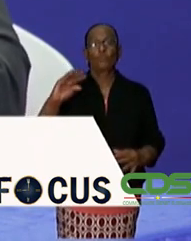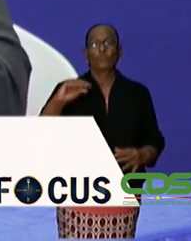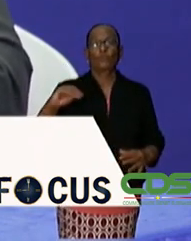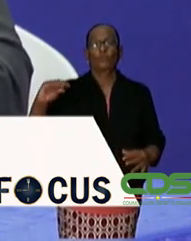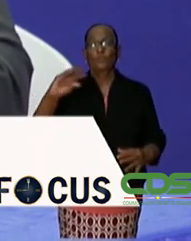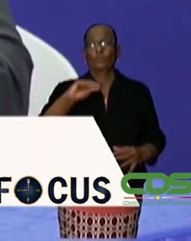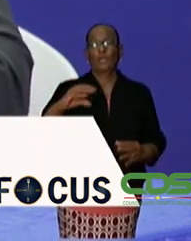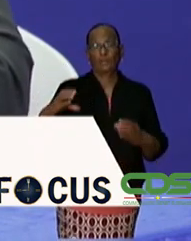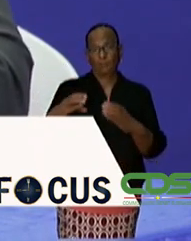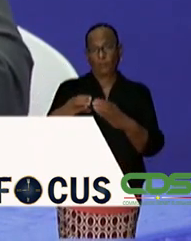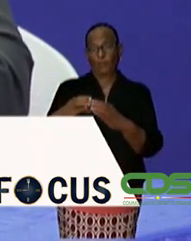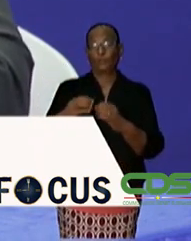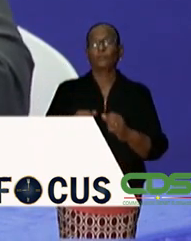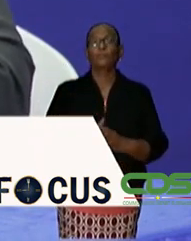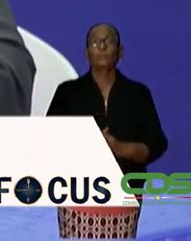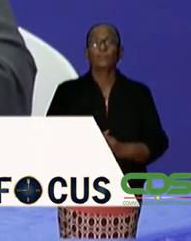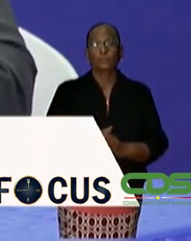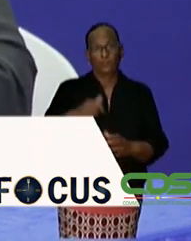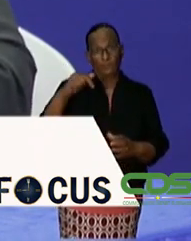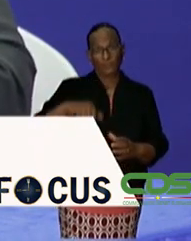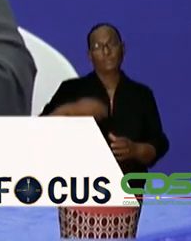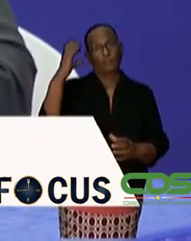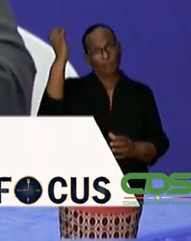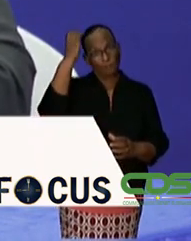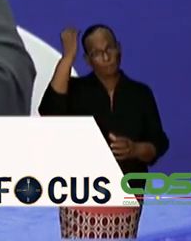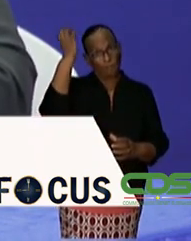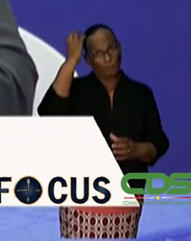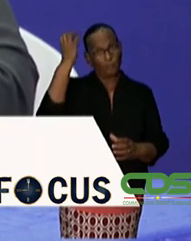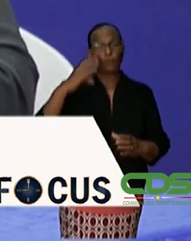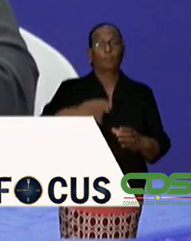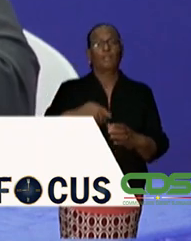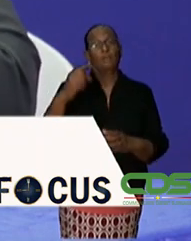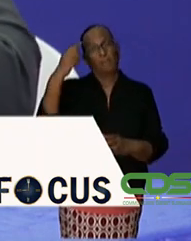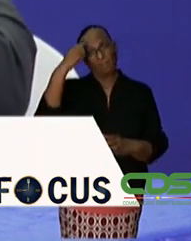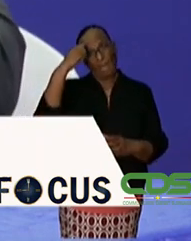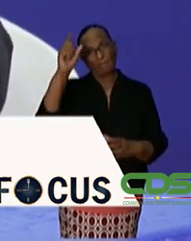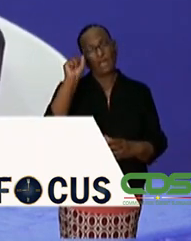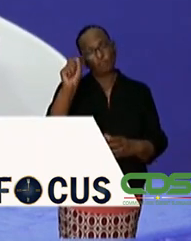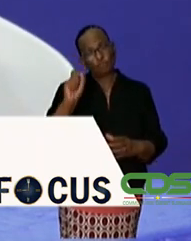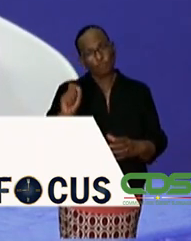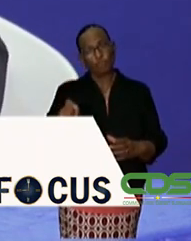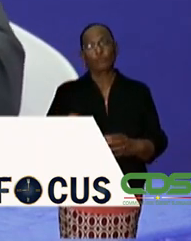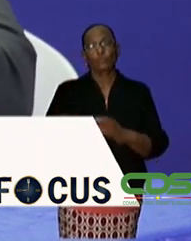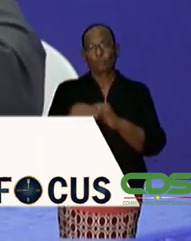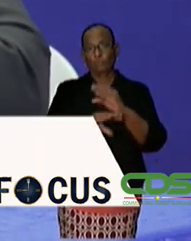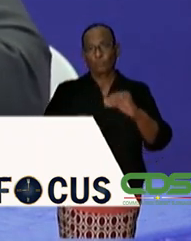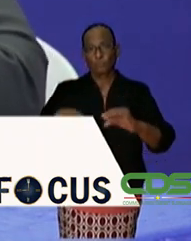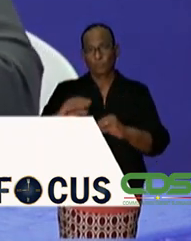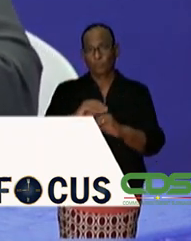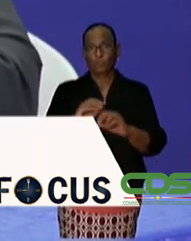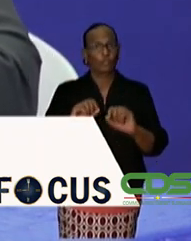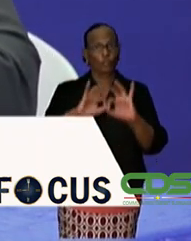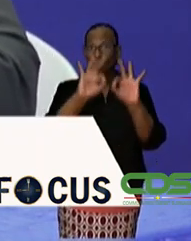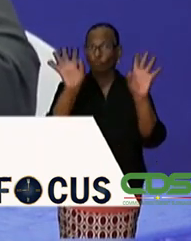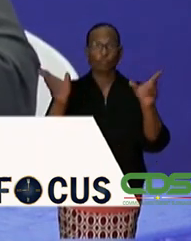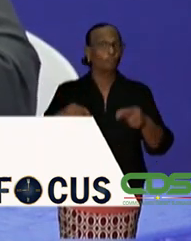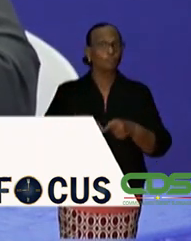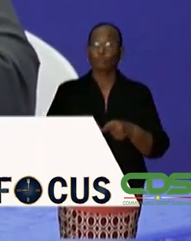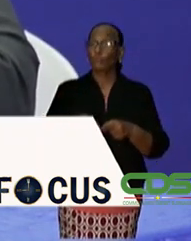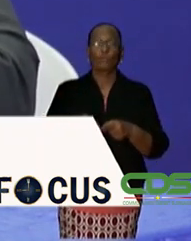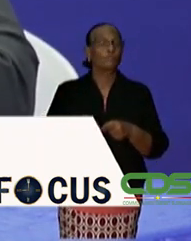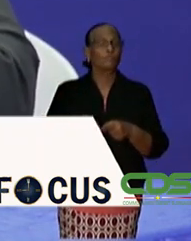het team dat dit probleem en alle aandachtspunten die nog niet helder zijn, dat